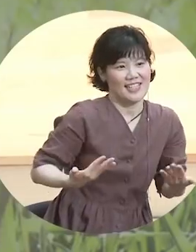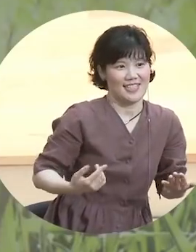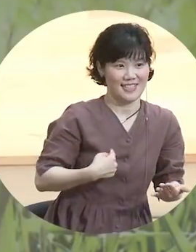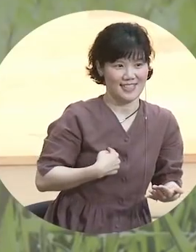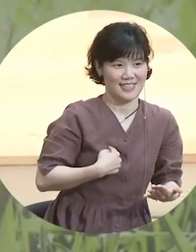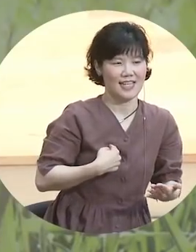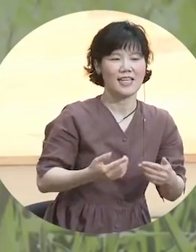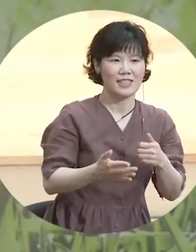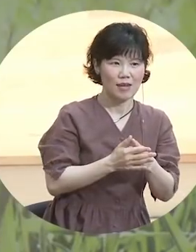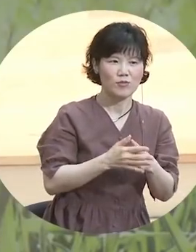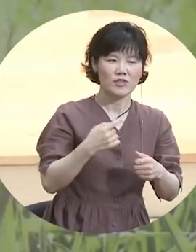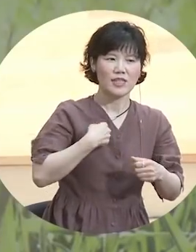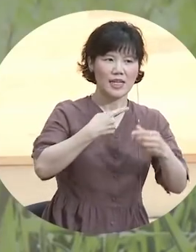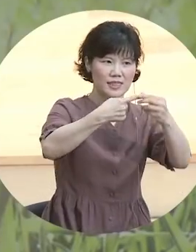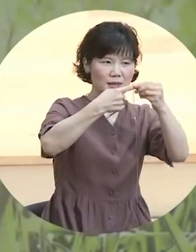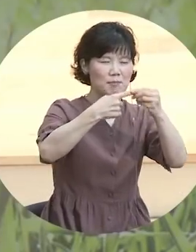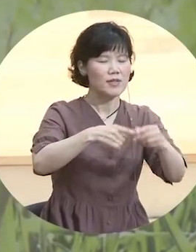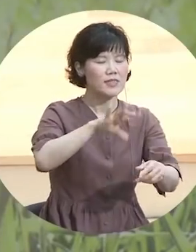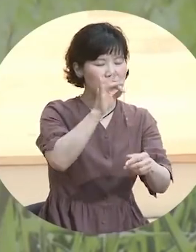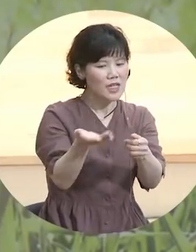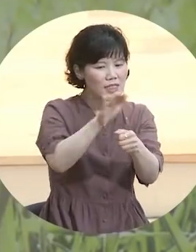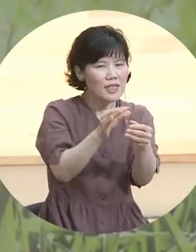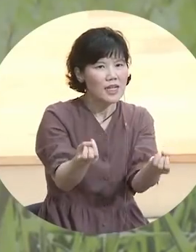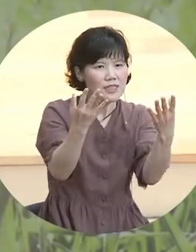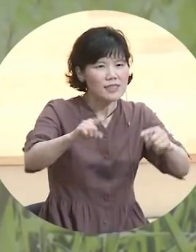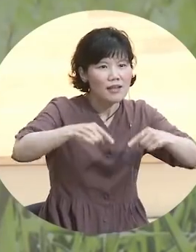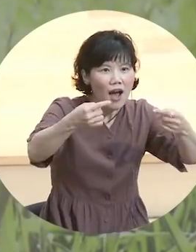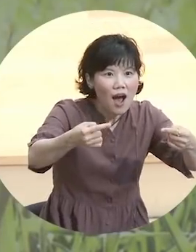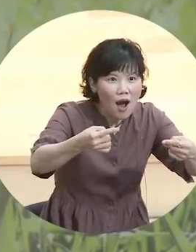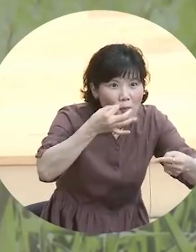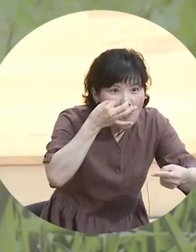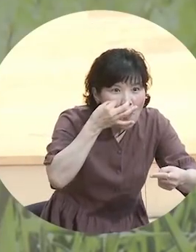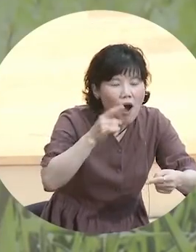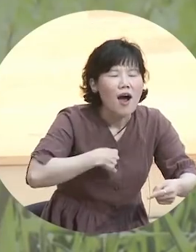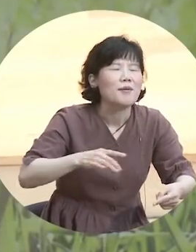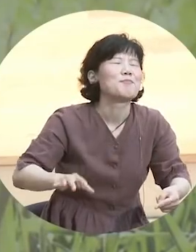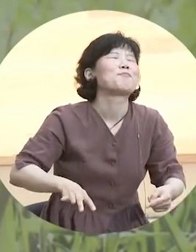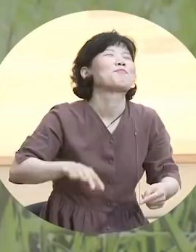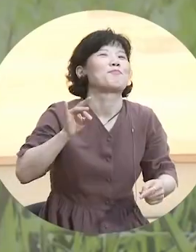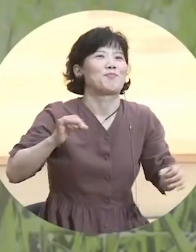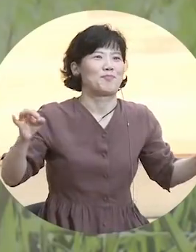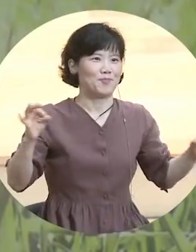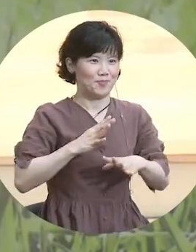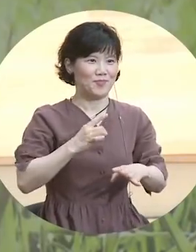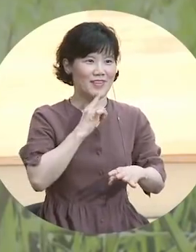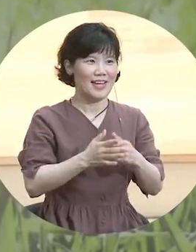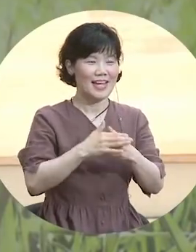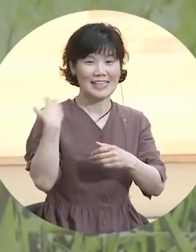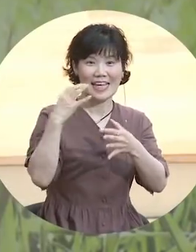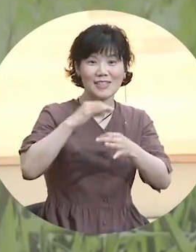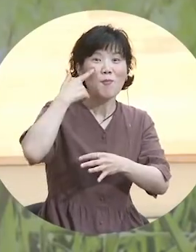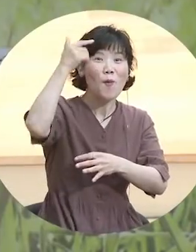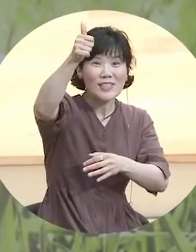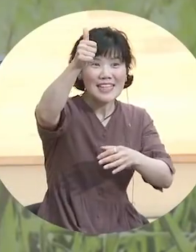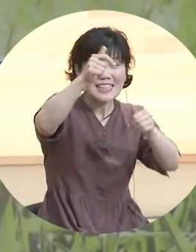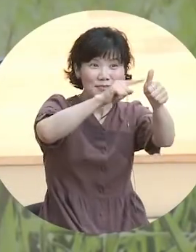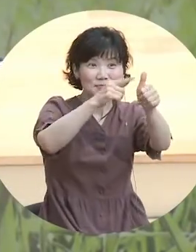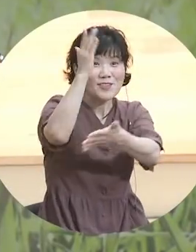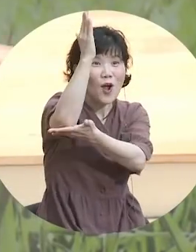역할이었어요. 근데 제가 첫 장례식을 참여하고요, 깜짝 놀랐어요. 담임 목사님 설교하시는 그